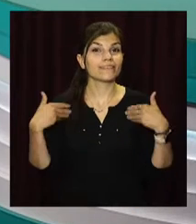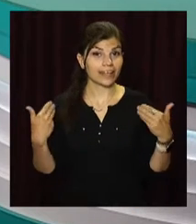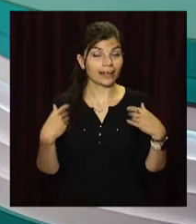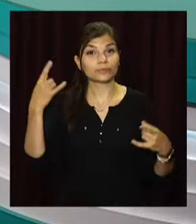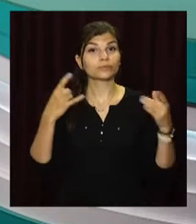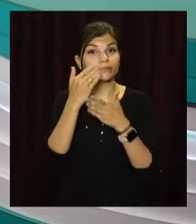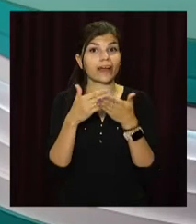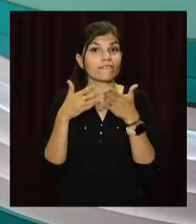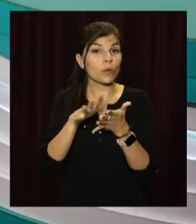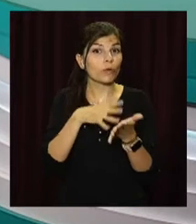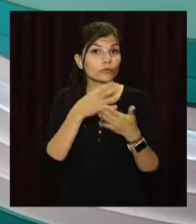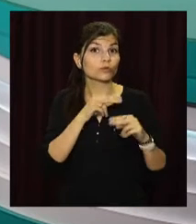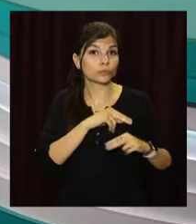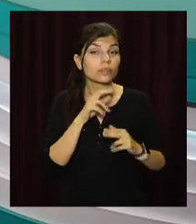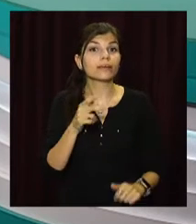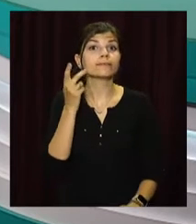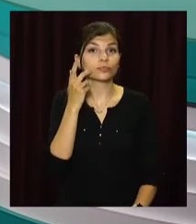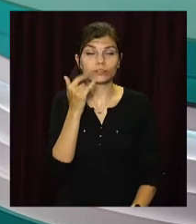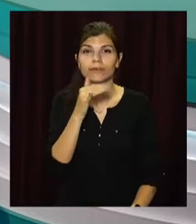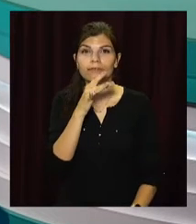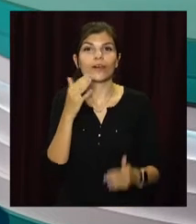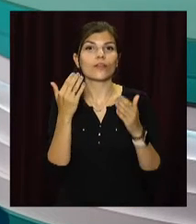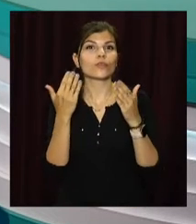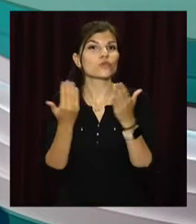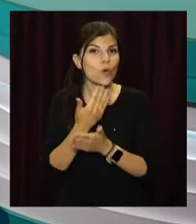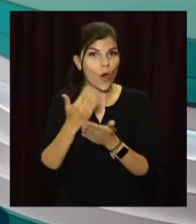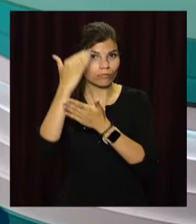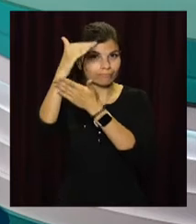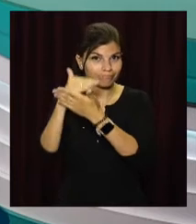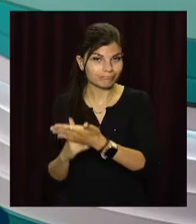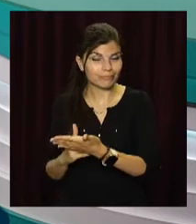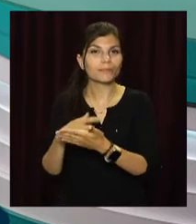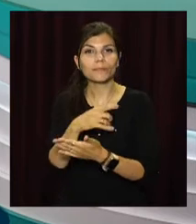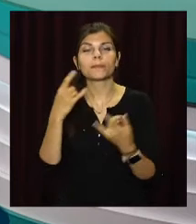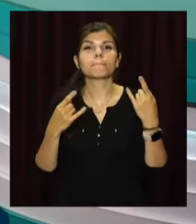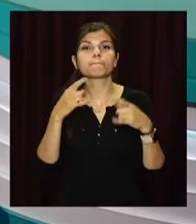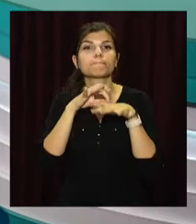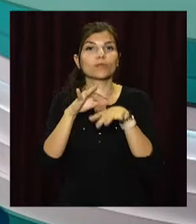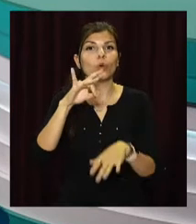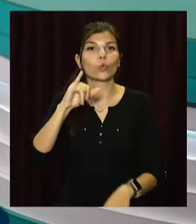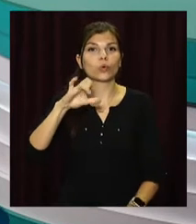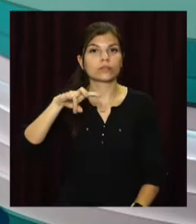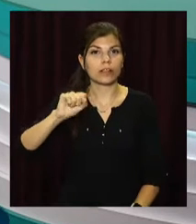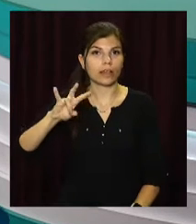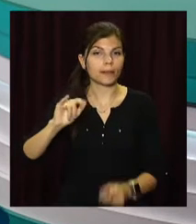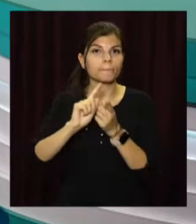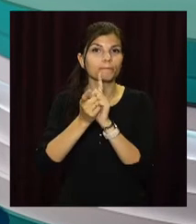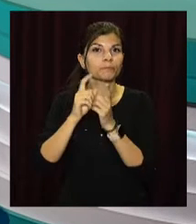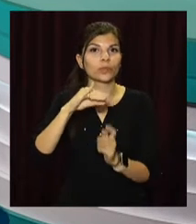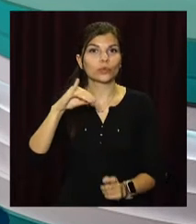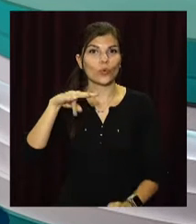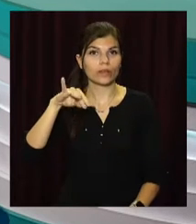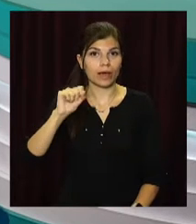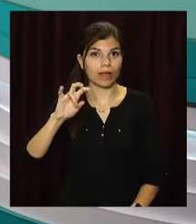Вітаю, відкритий продовжує свою роботу, як завжди. У цій порі блок новин у студії для вас працюють Руслана Козиряцька та сурдоперекладачка